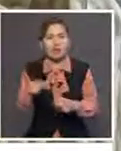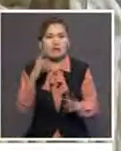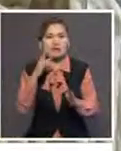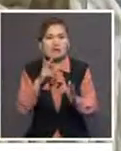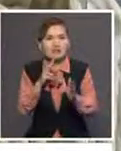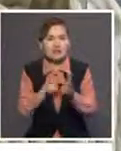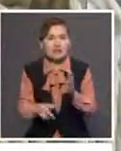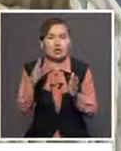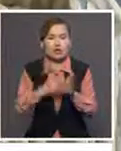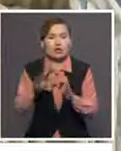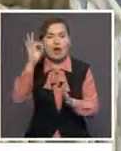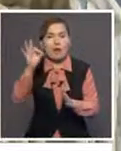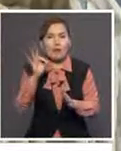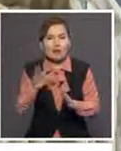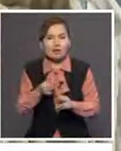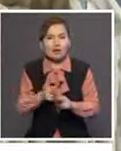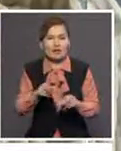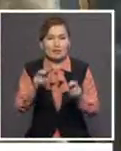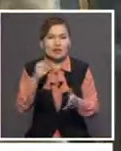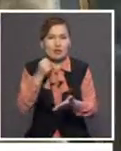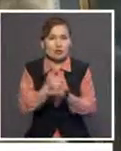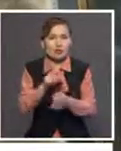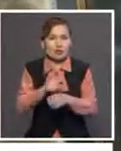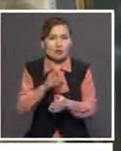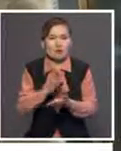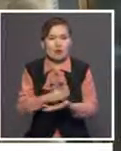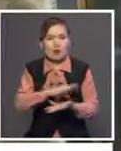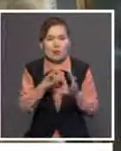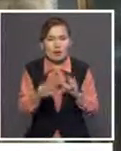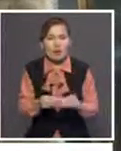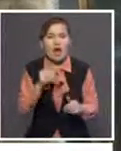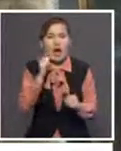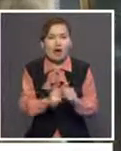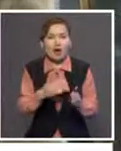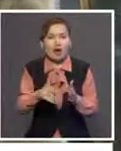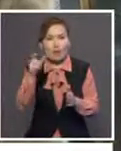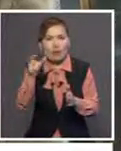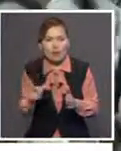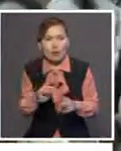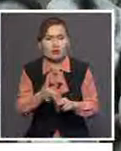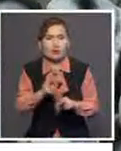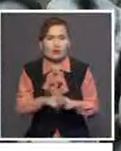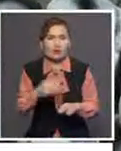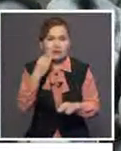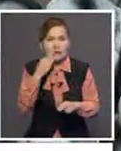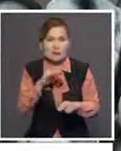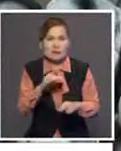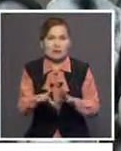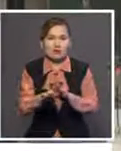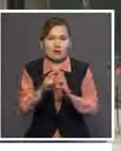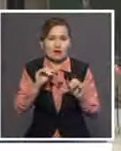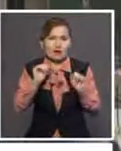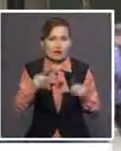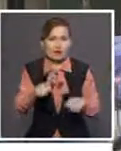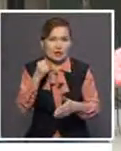бақылау белгісіне тапсырыс беріп үлгерген. Осының нәтижесінде тұтынушылар тауарлардың сапасына қарап сатып ала алады. Бұл